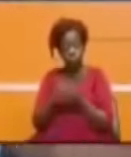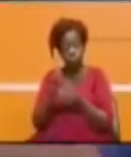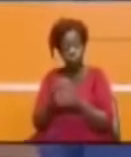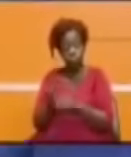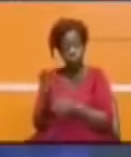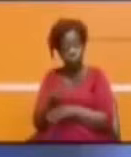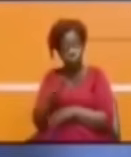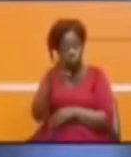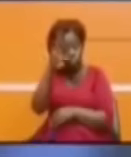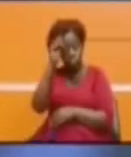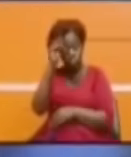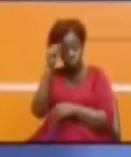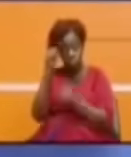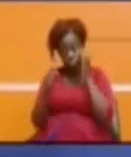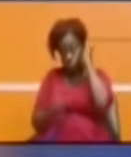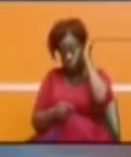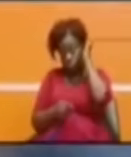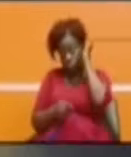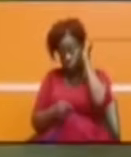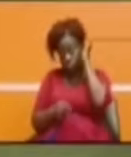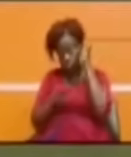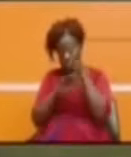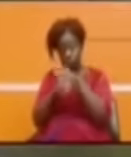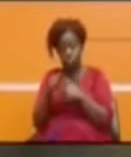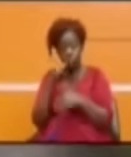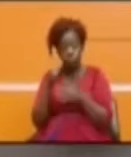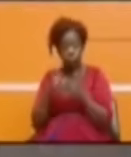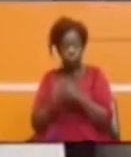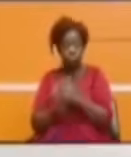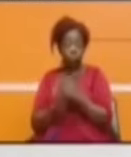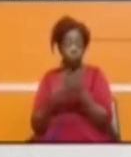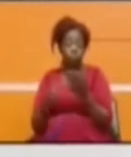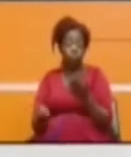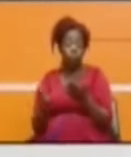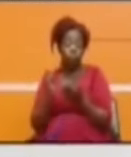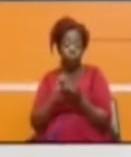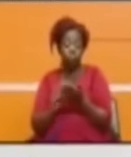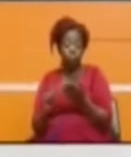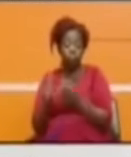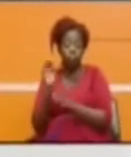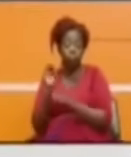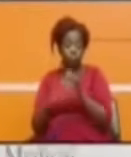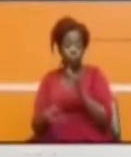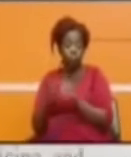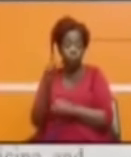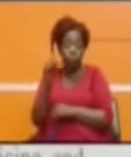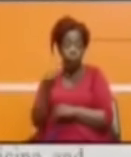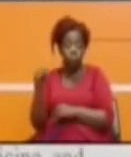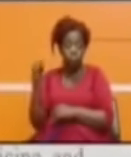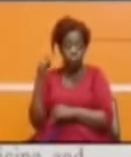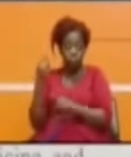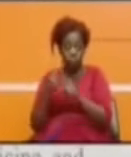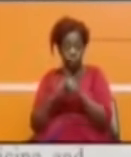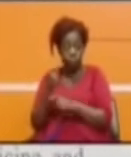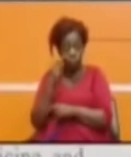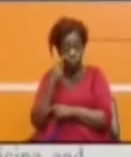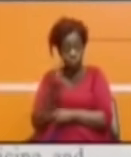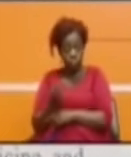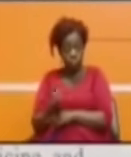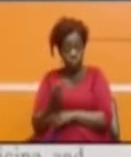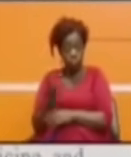minisitule y'ebyenjigiriza. Okusinziira ku bbaluwa eyawandiikibwa ofiisi ya Lamalo ng'ennaku z'omwezi 17 omwezi oguwedde